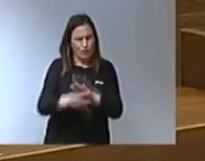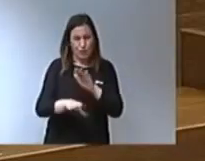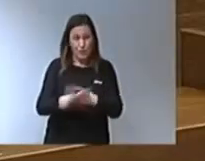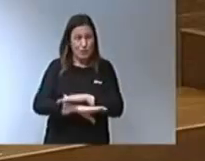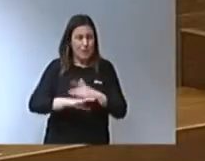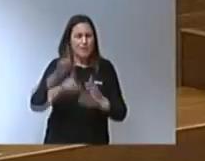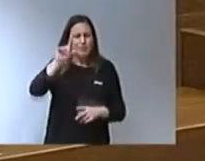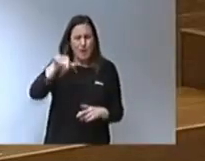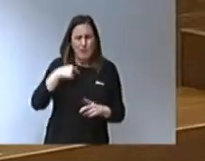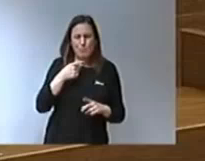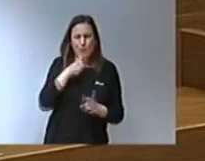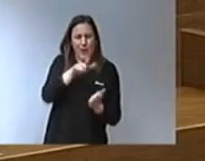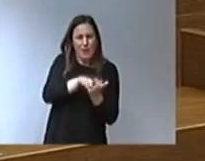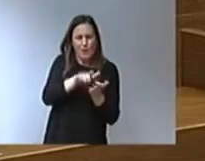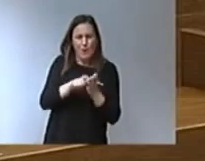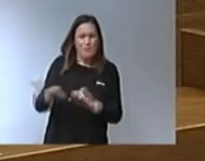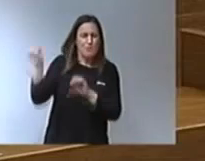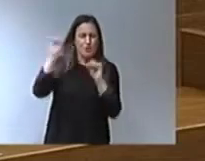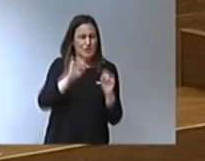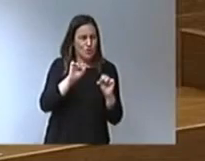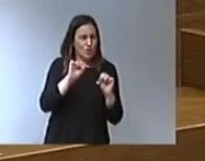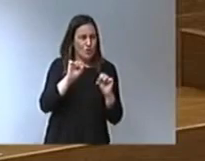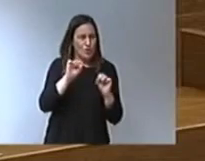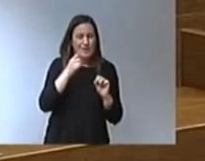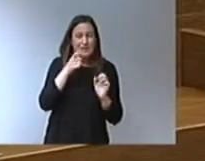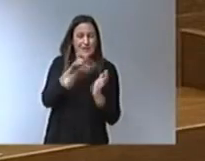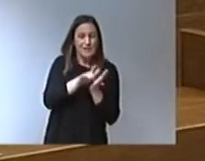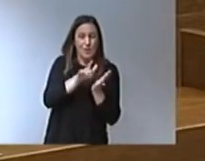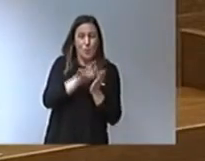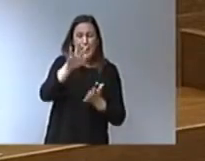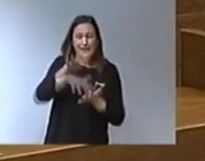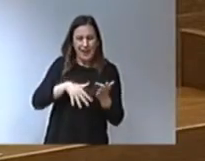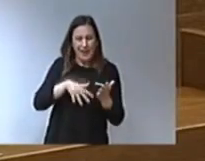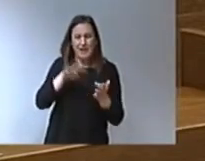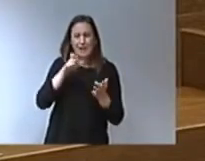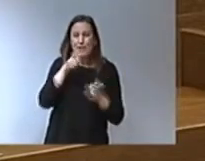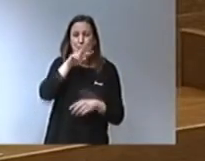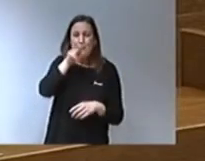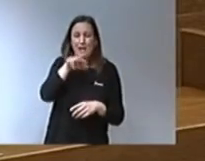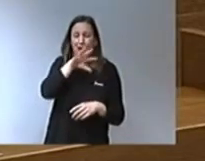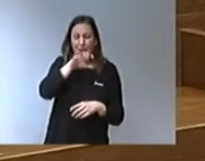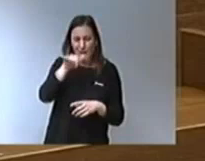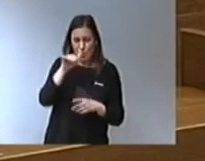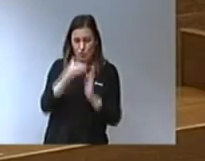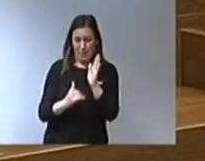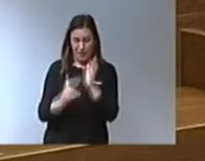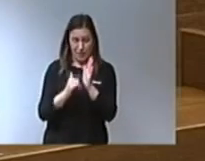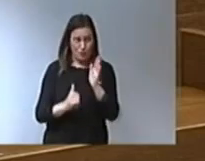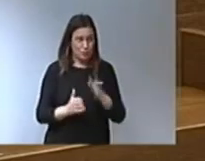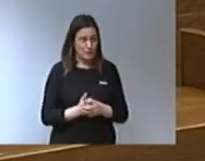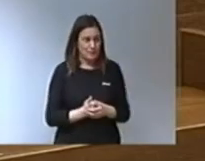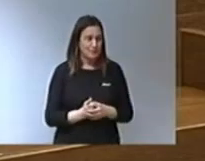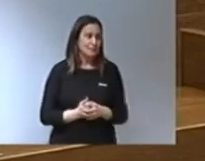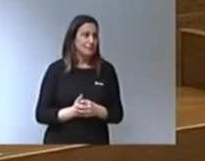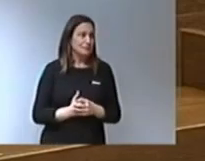protecció de la llengua. De la llengua catalana, que parlem els valencians. I per tant, evidentment, és